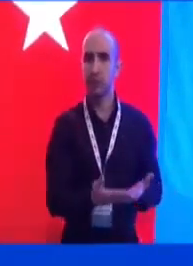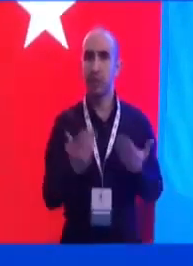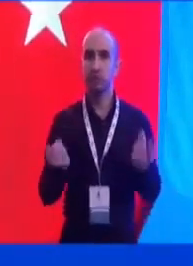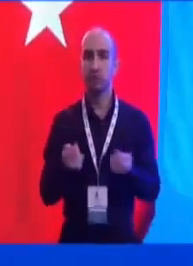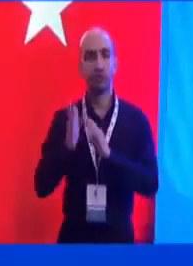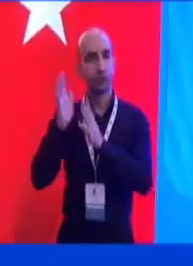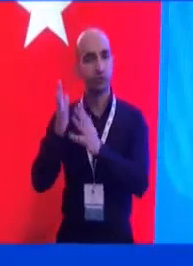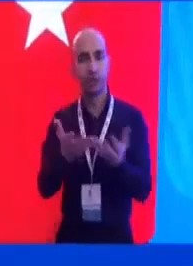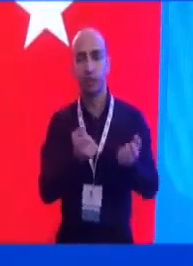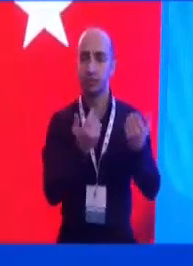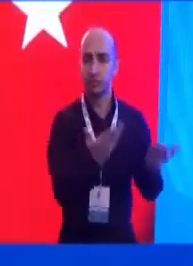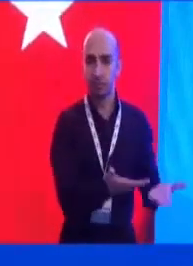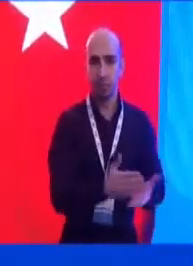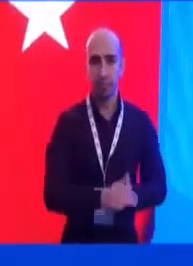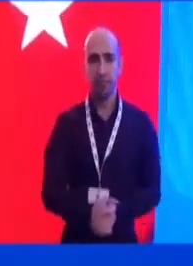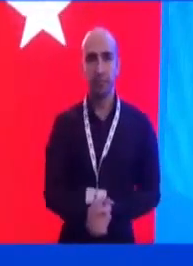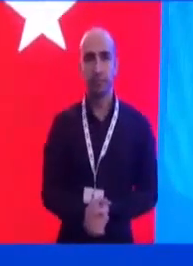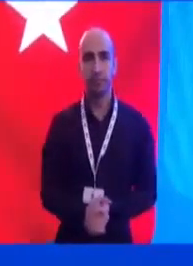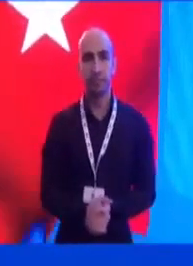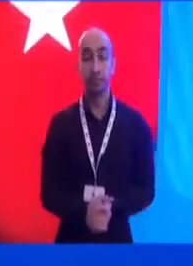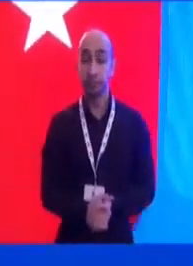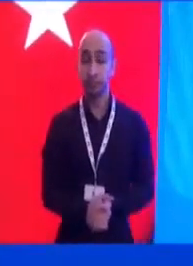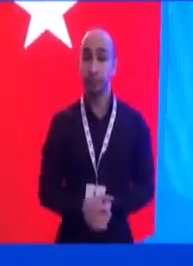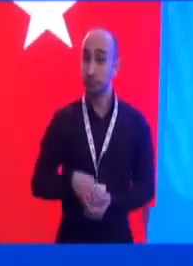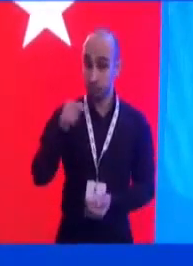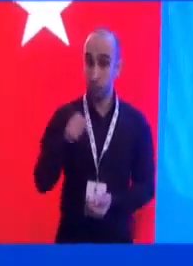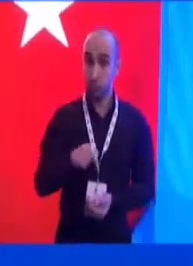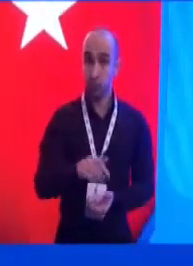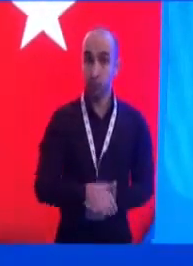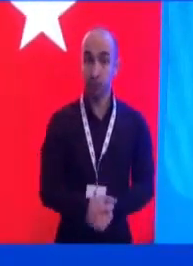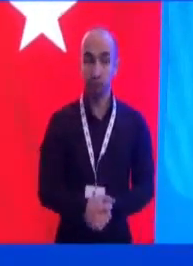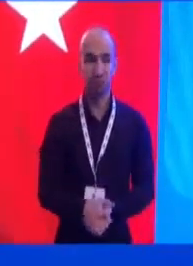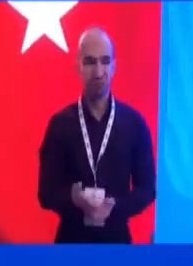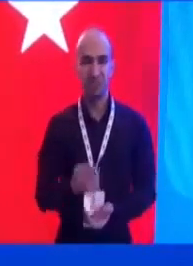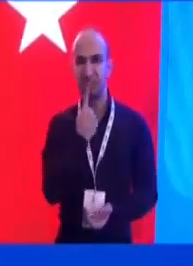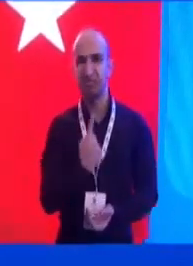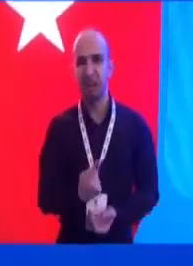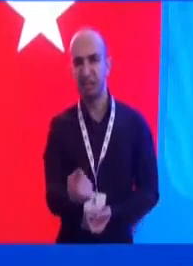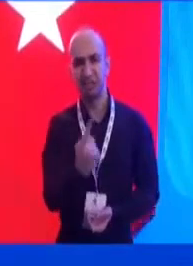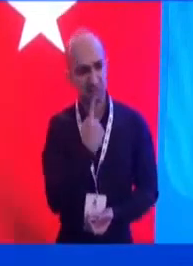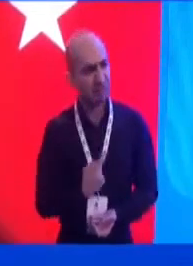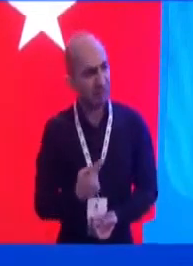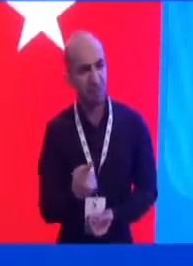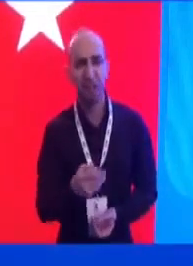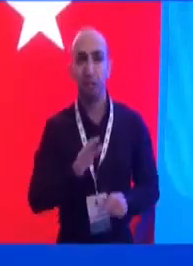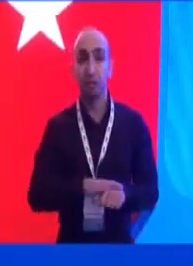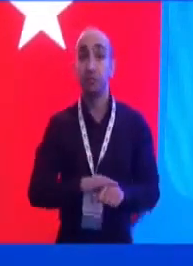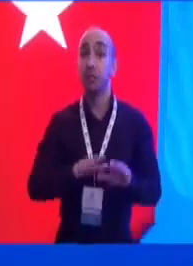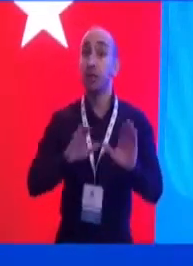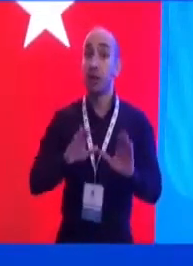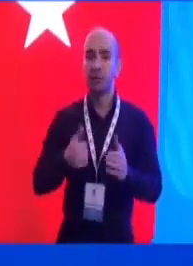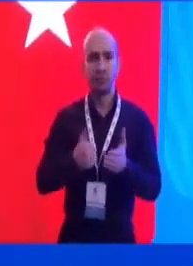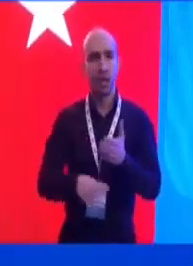etkinliği sağlayabilsinler. Bugün, gerçi bu durumdan şikayet ediyoruz ama şöyle bir